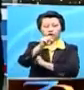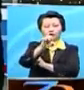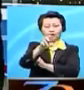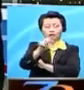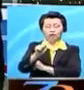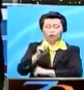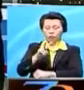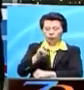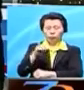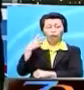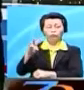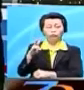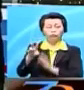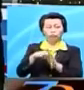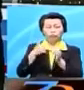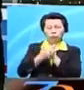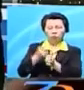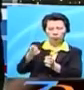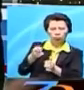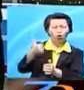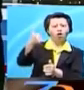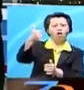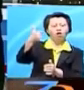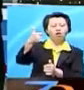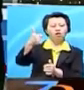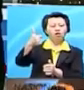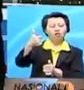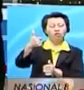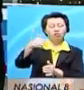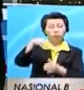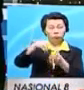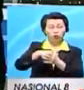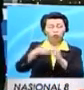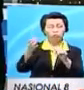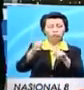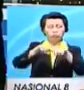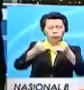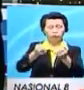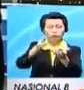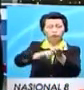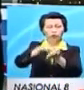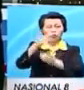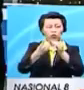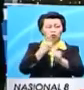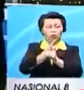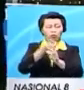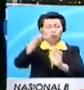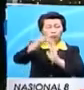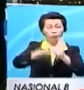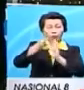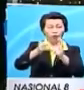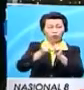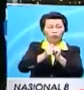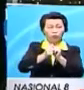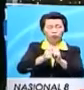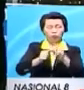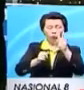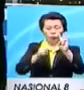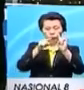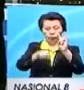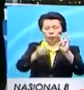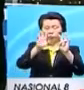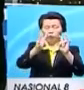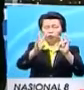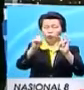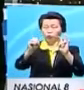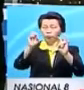Lumpur 2017 ia berdasarkan kepada pencapaian cemerlang Latif yang mecahkan rekod dunia Paralimpik dengan catatan